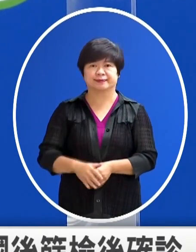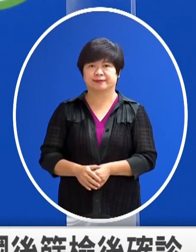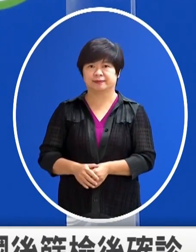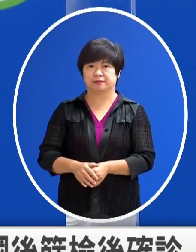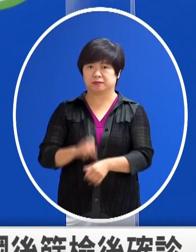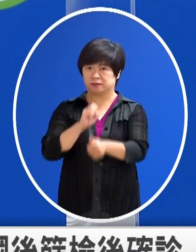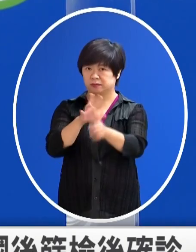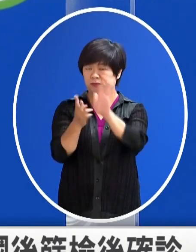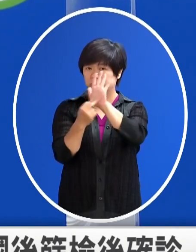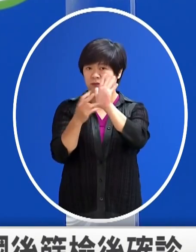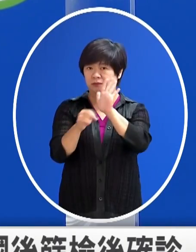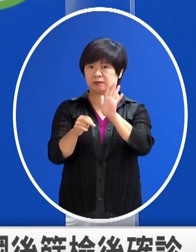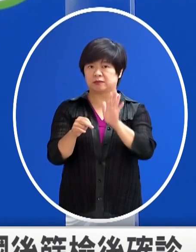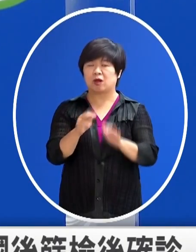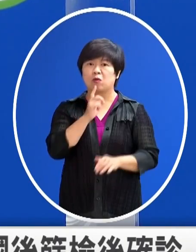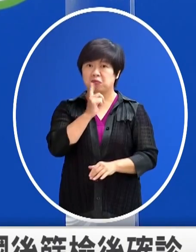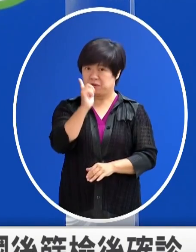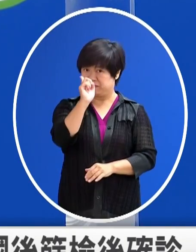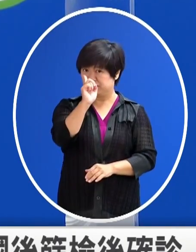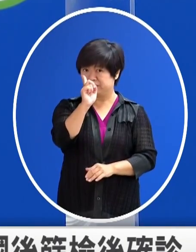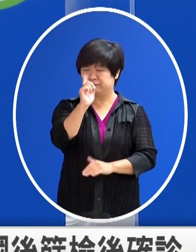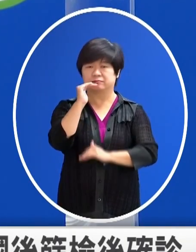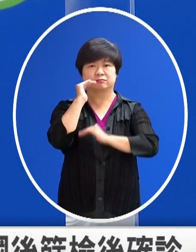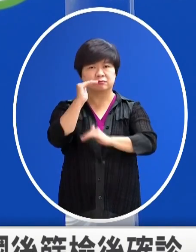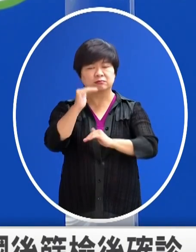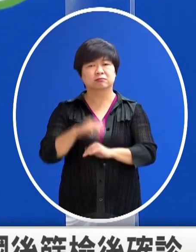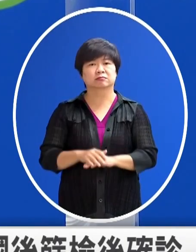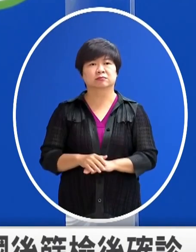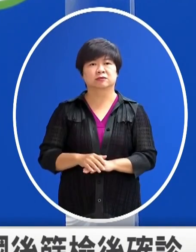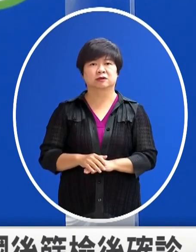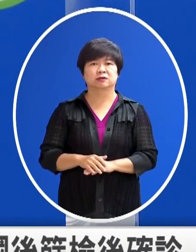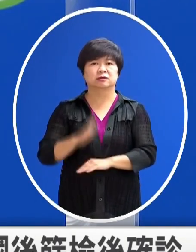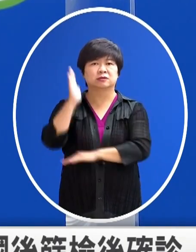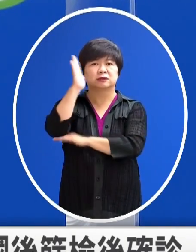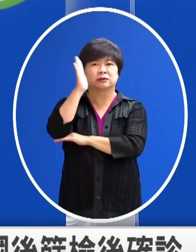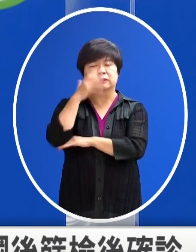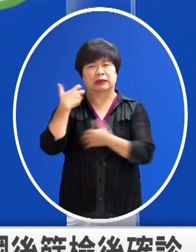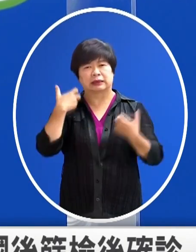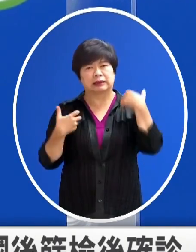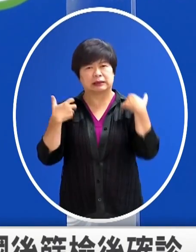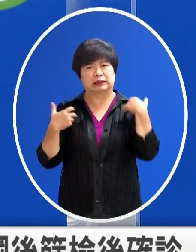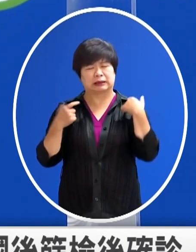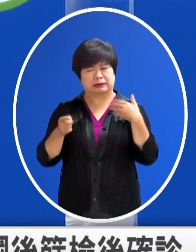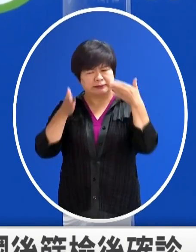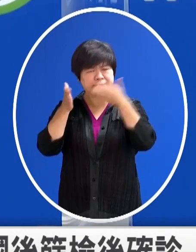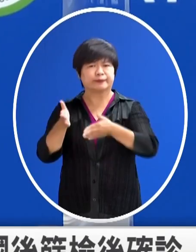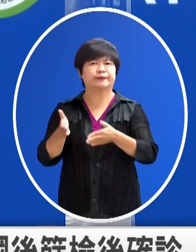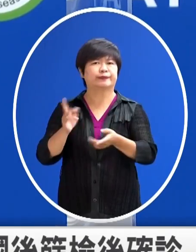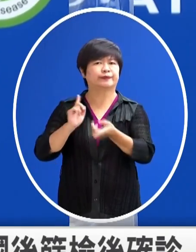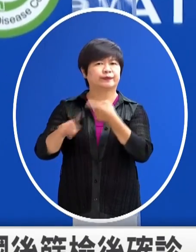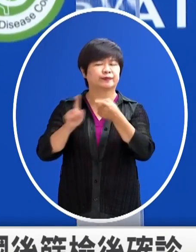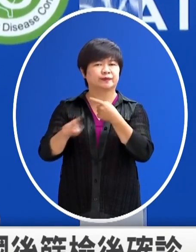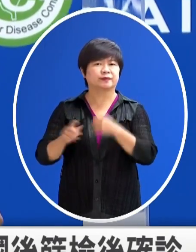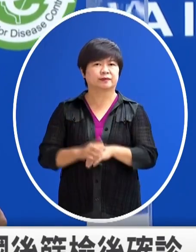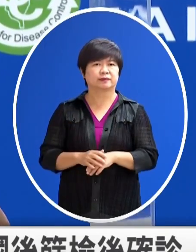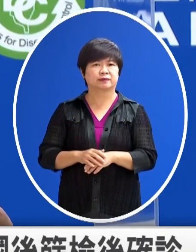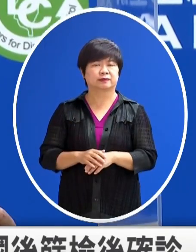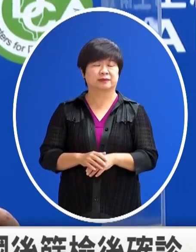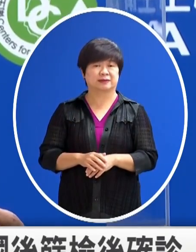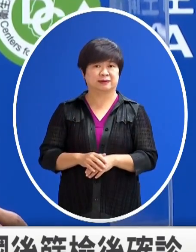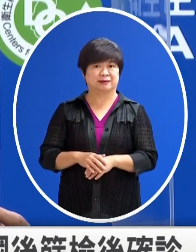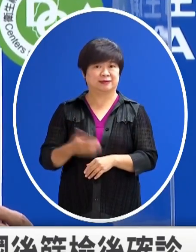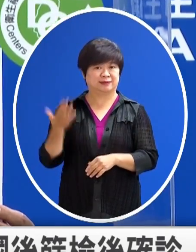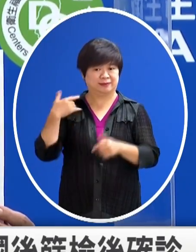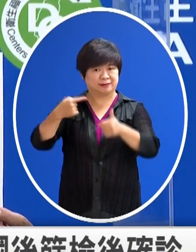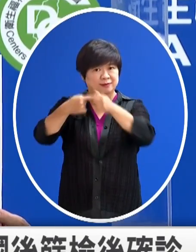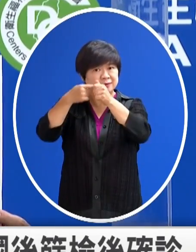是一次的机会，因为这样整体上耗费政府的这样的量能也很大，所以上次忘了，这次就千万